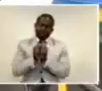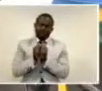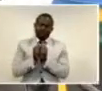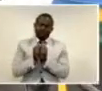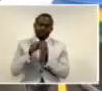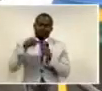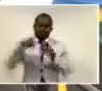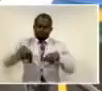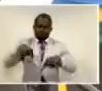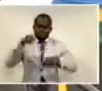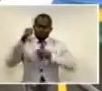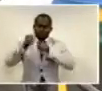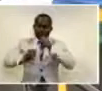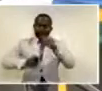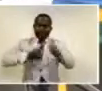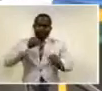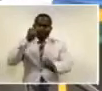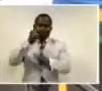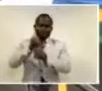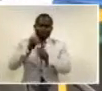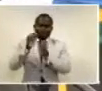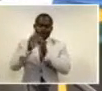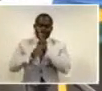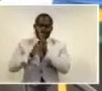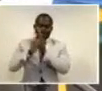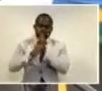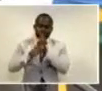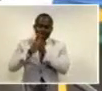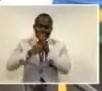Uyu mwaka aka karere